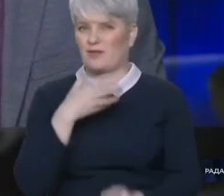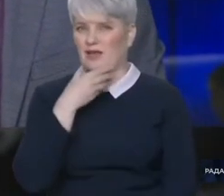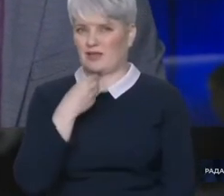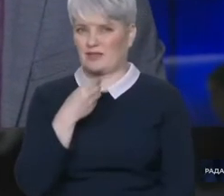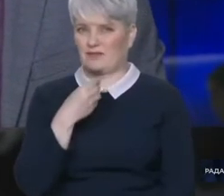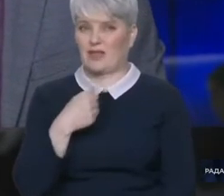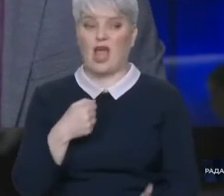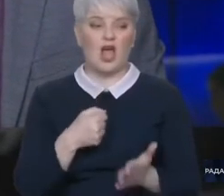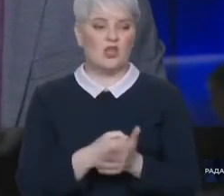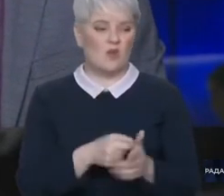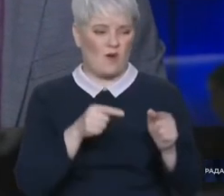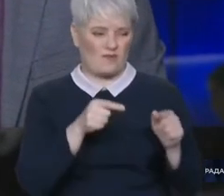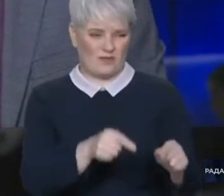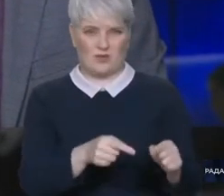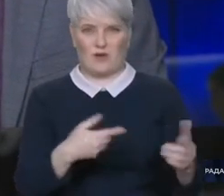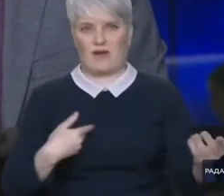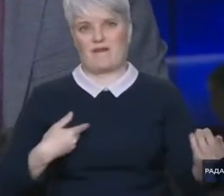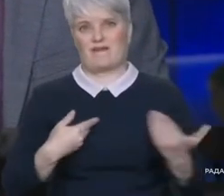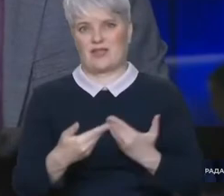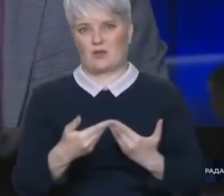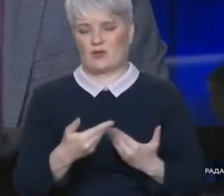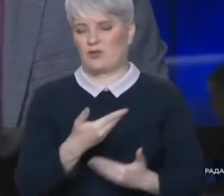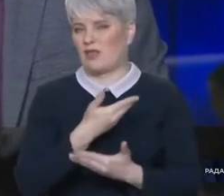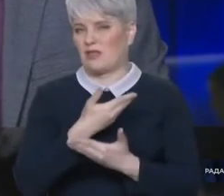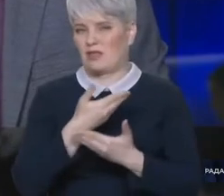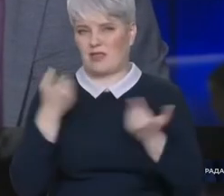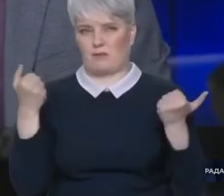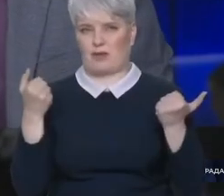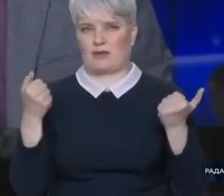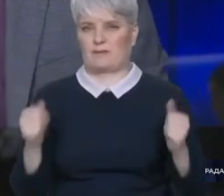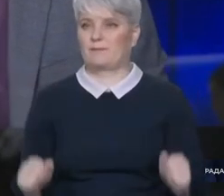жодного відношення до того, що відбувається наразі на тимчасово